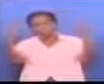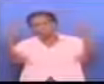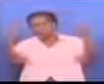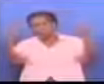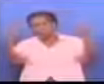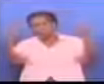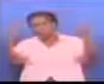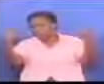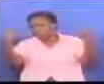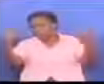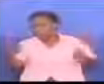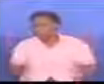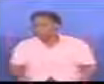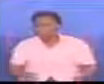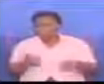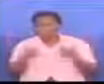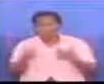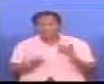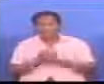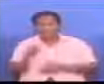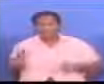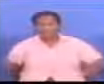Sasa kama inakwenda kubasti,